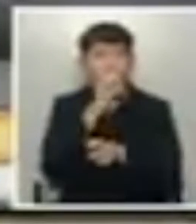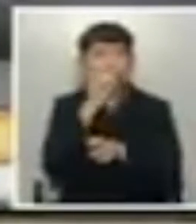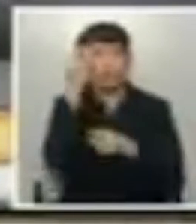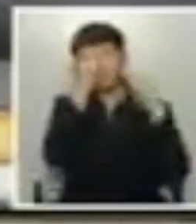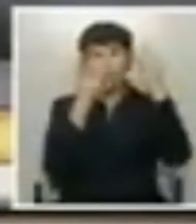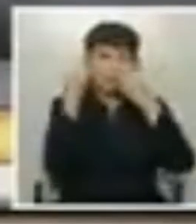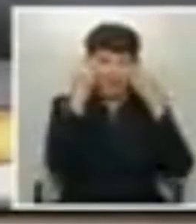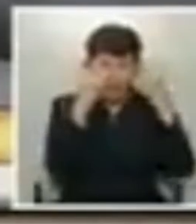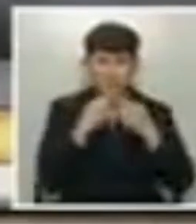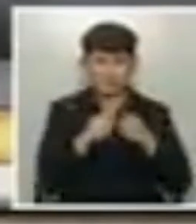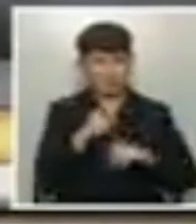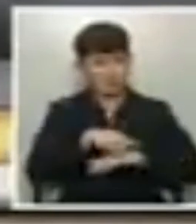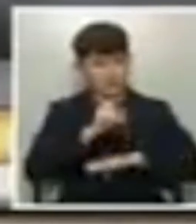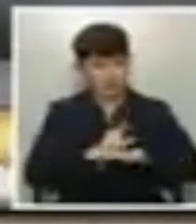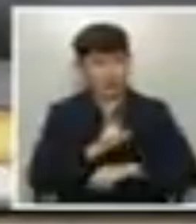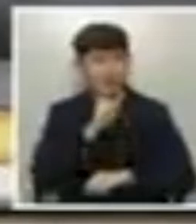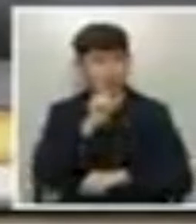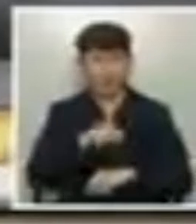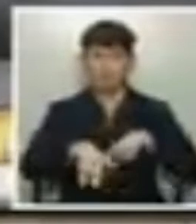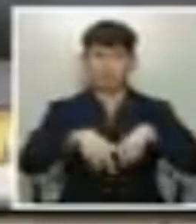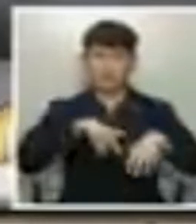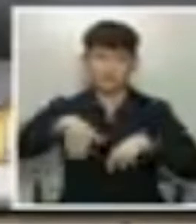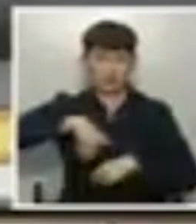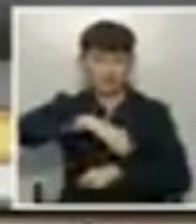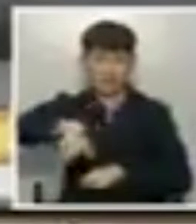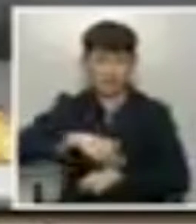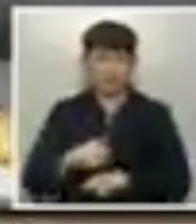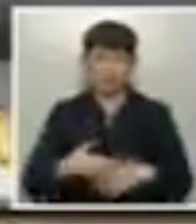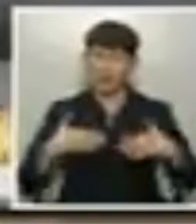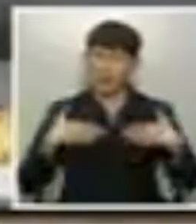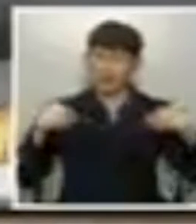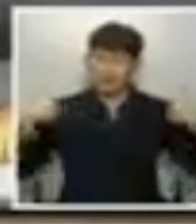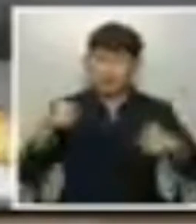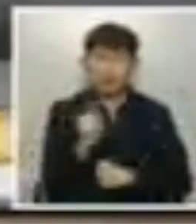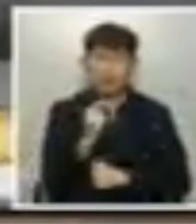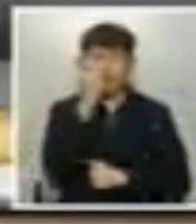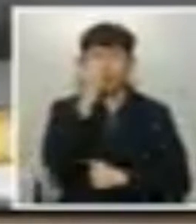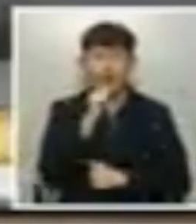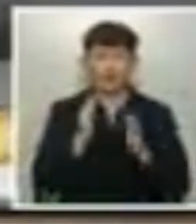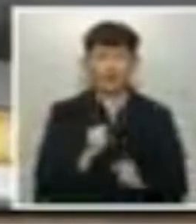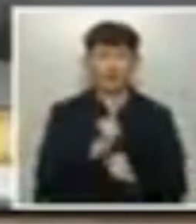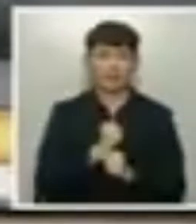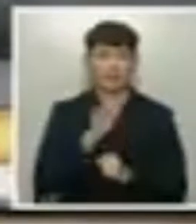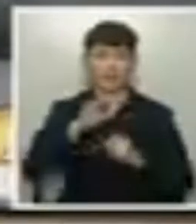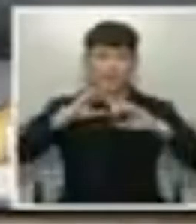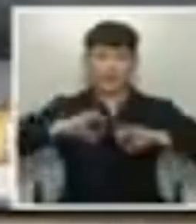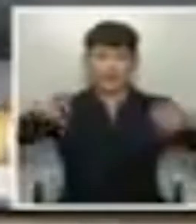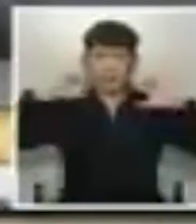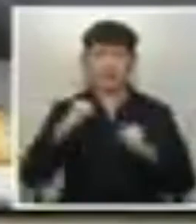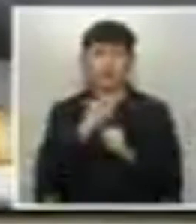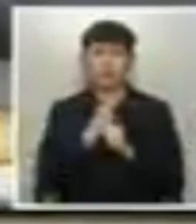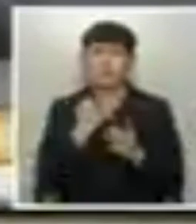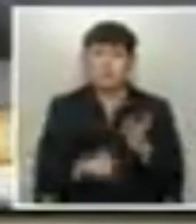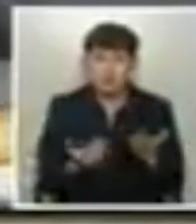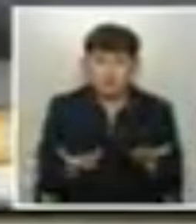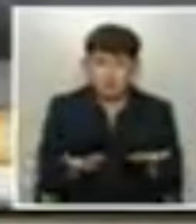ธานคะบ้านนี้เมืองนี้ชีวิตพี่น้องประชาชนจะอยู่สุขได้อย่างไรในเมื่อเจ้าหน้าที่ของรัฐกระทำเสียเอง